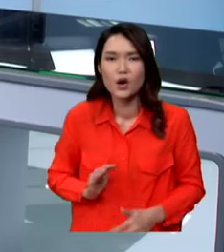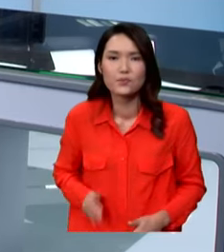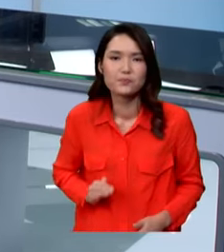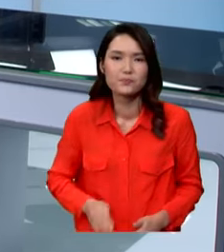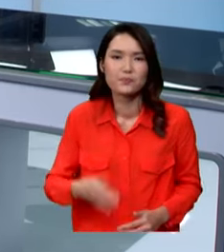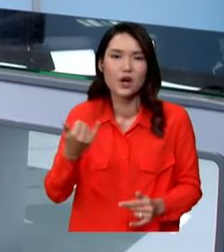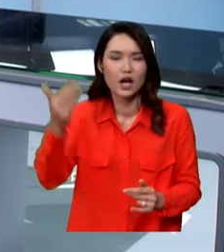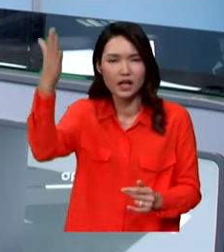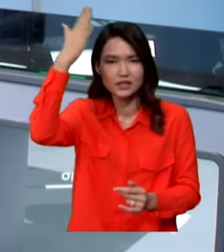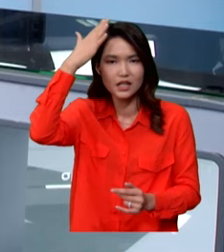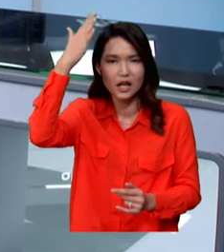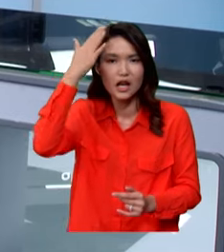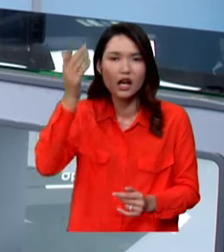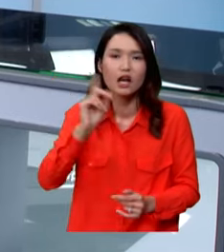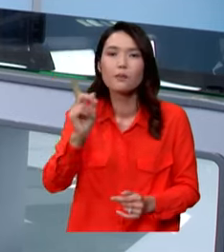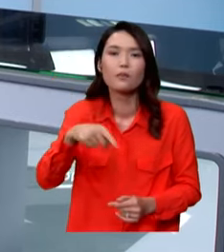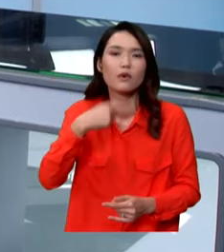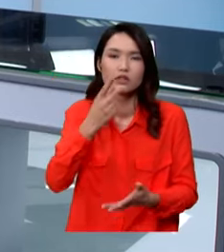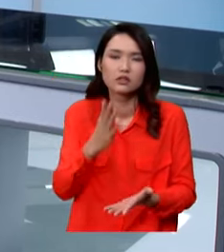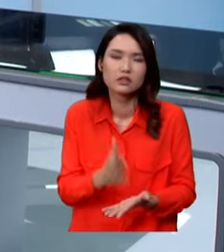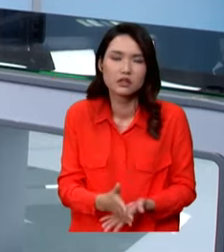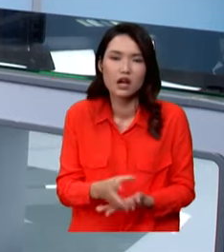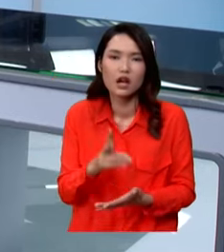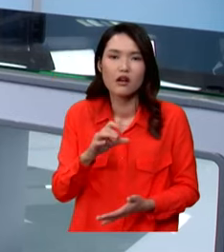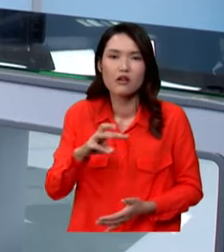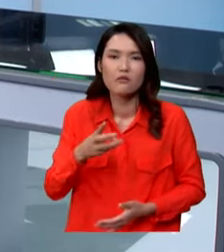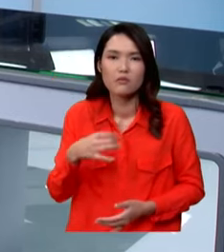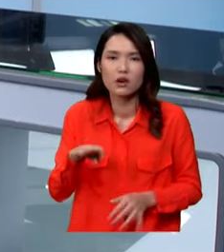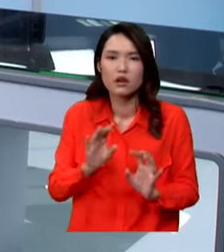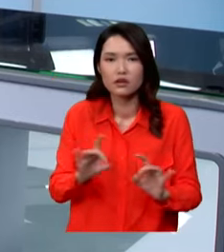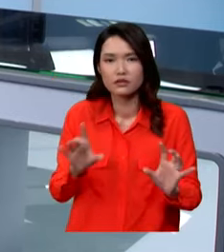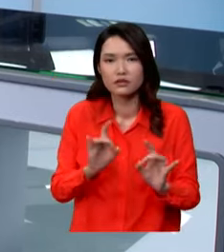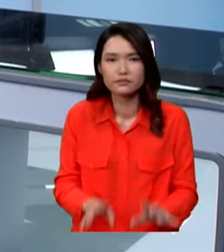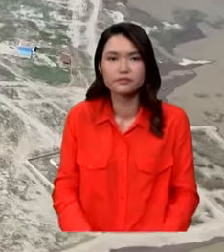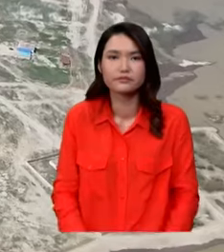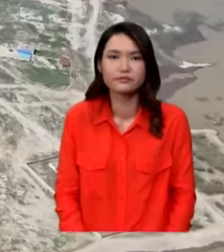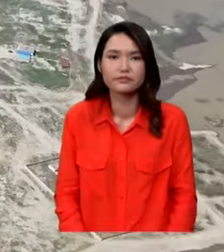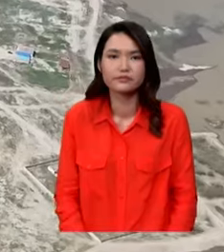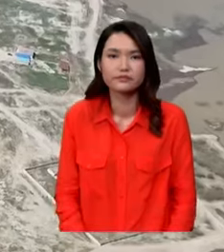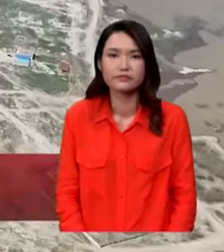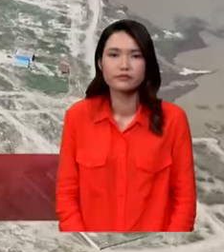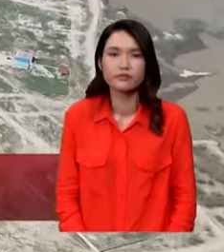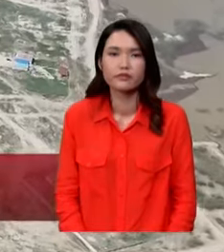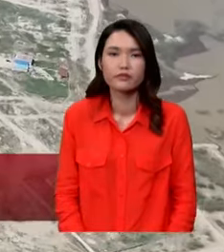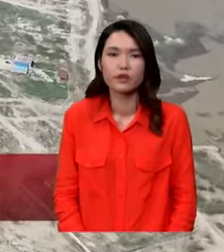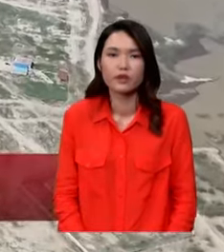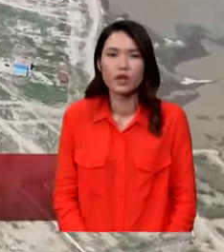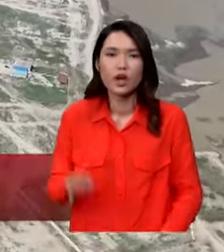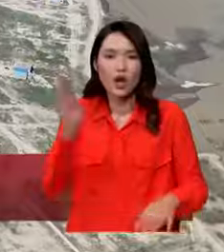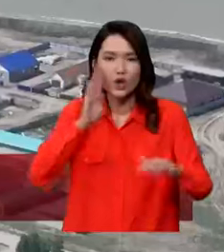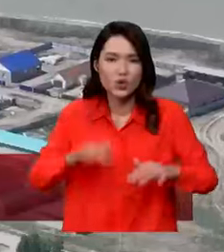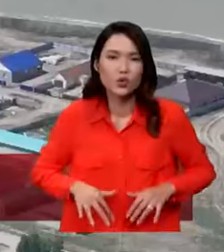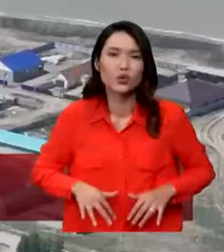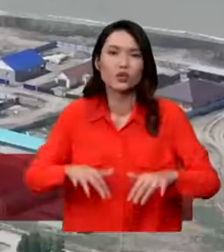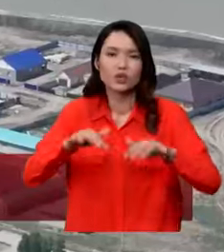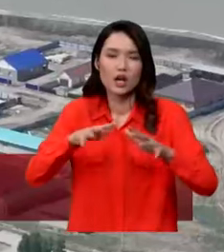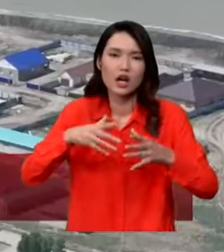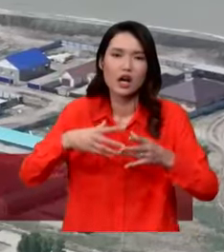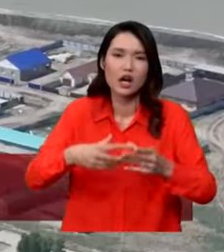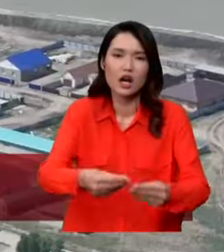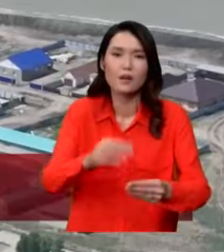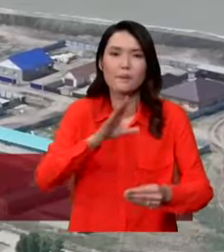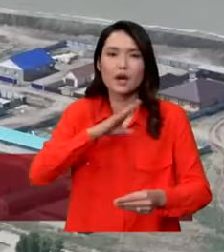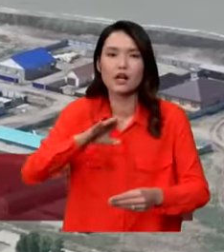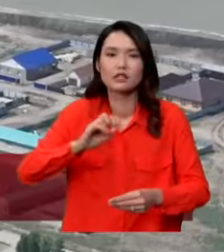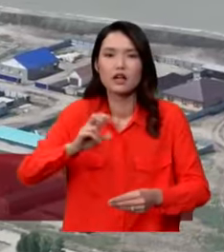мен әкімдіктегілер не дейді? Қымбат Дайырғызы анықтады. Су тасып сайсалаға жайылғанда